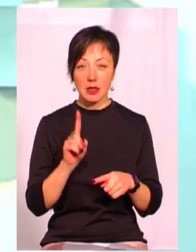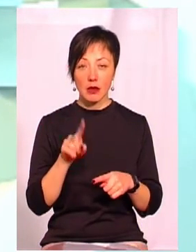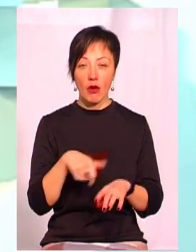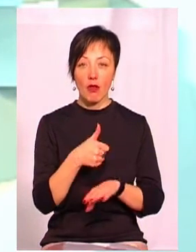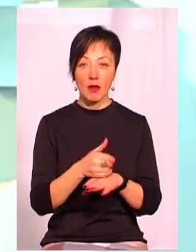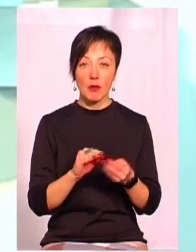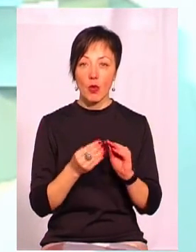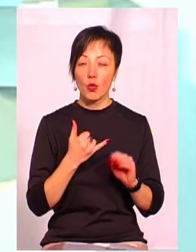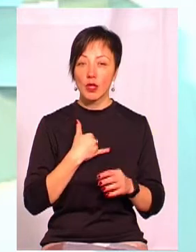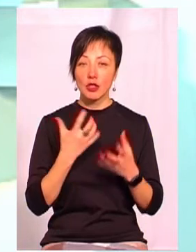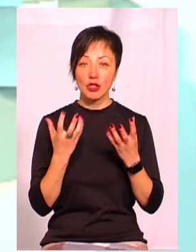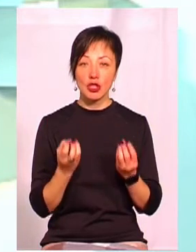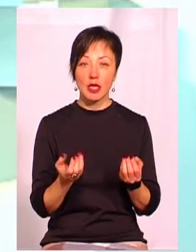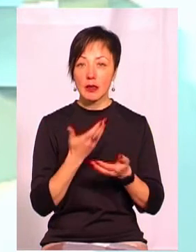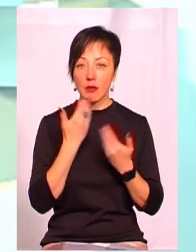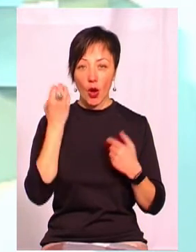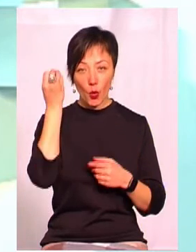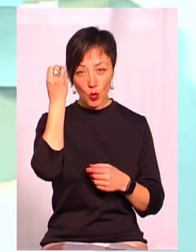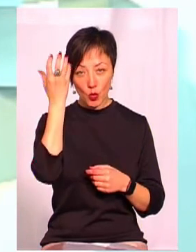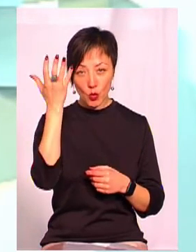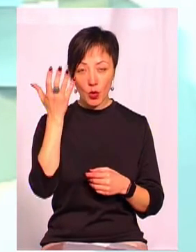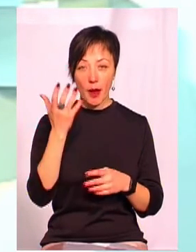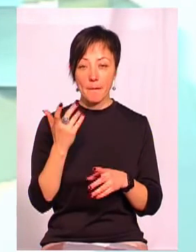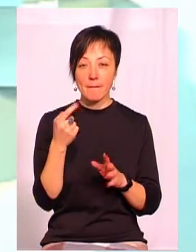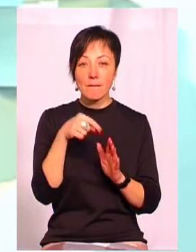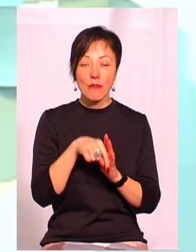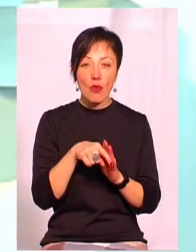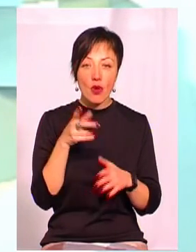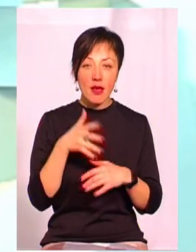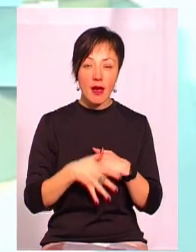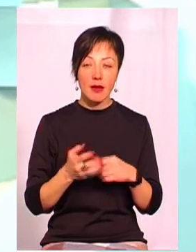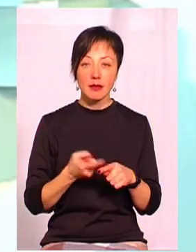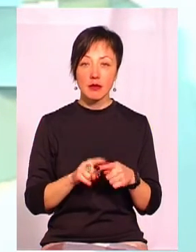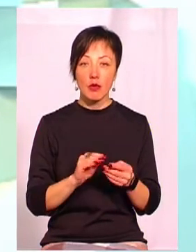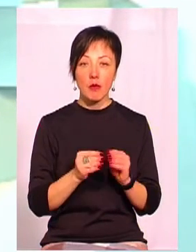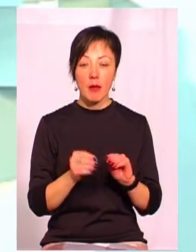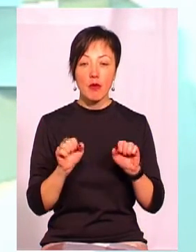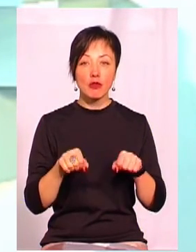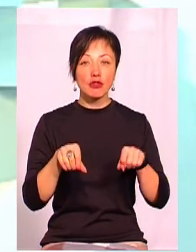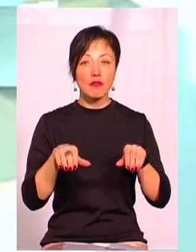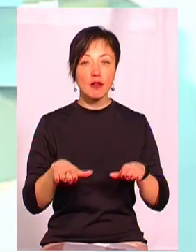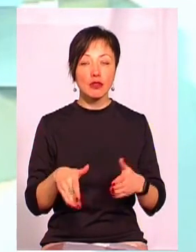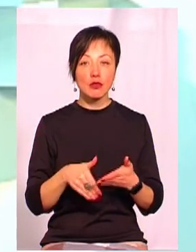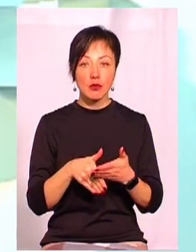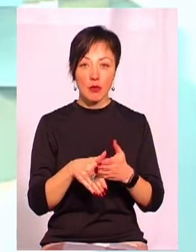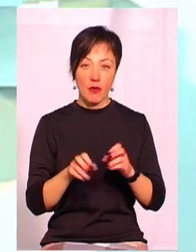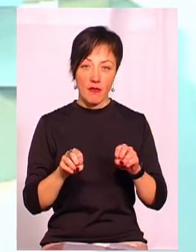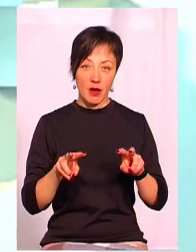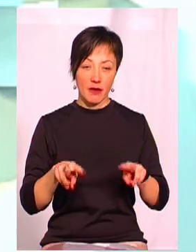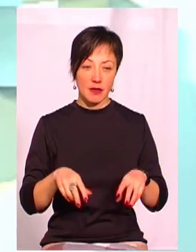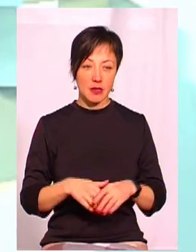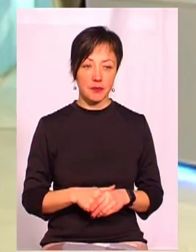проблема. В нас немає ще такої культури, поняття, що ці проблеми можна розв'язати за допомогою